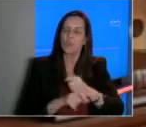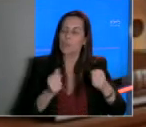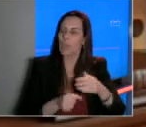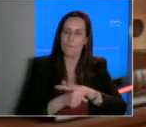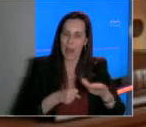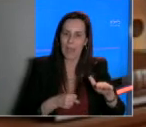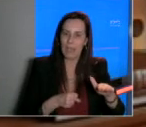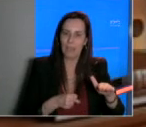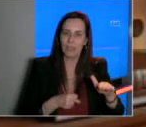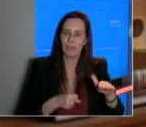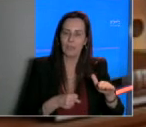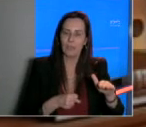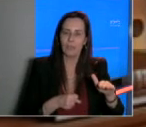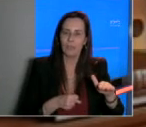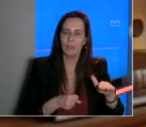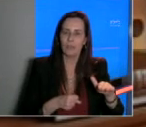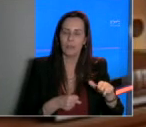סגר מלא,